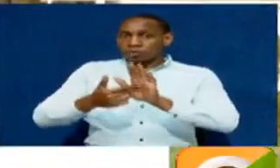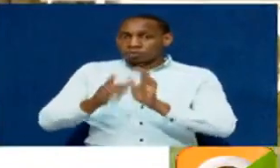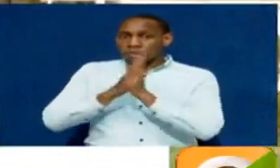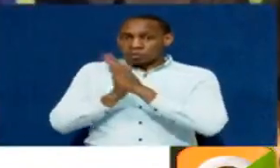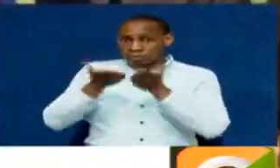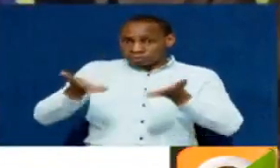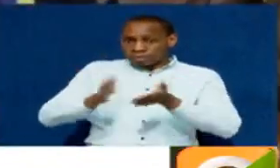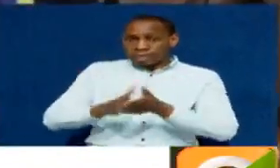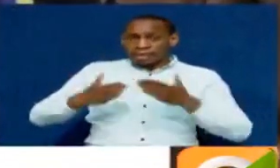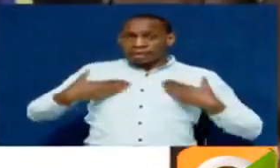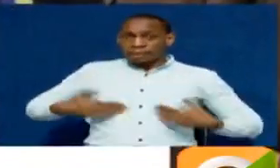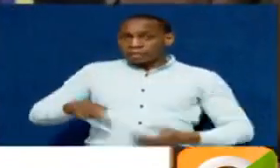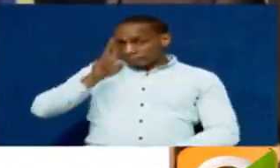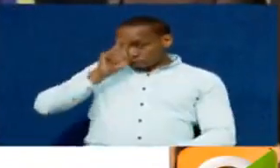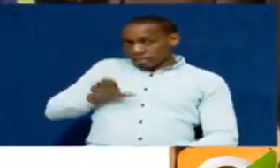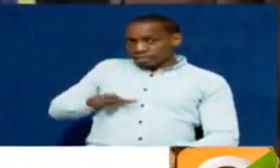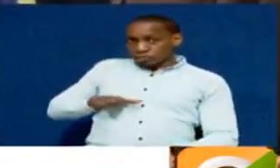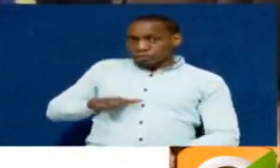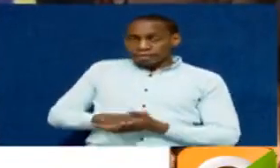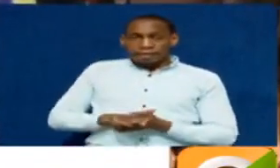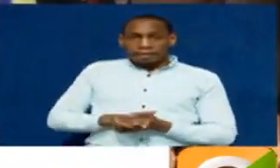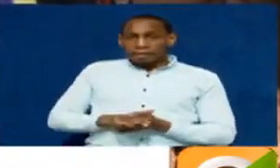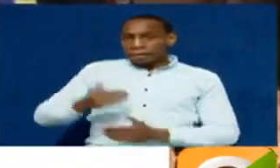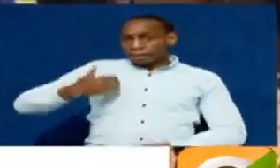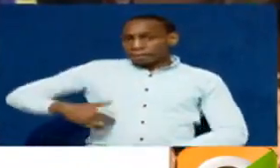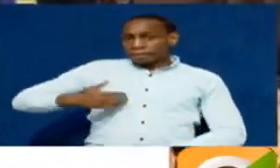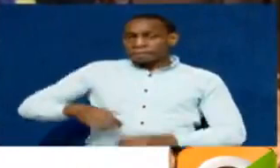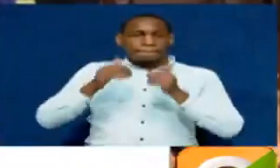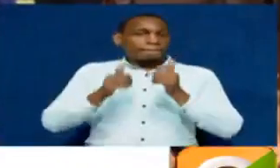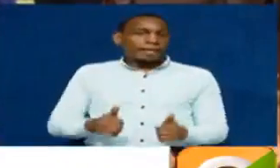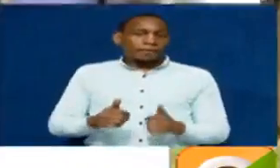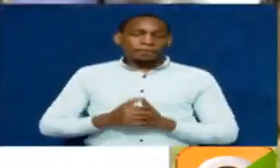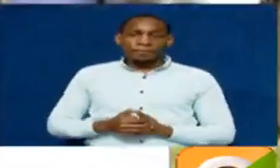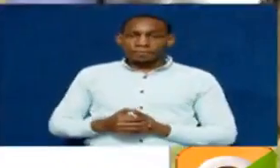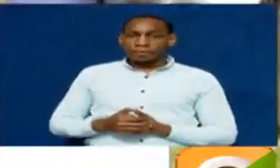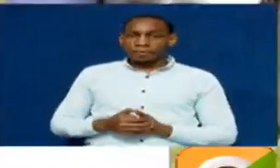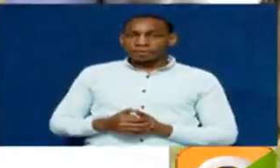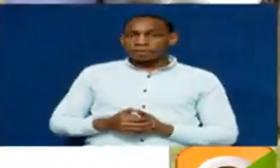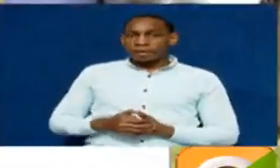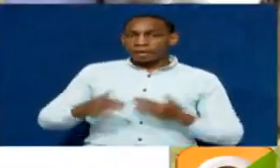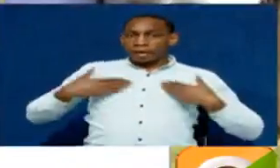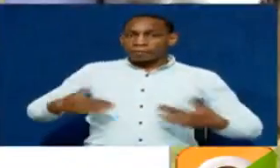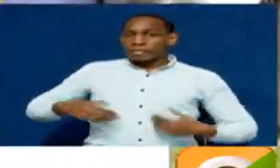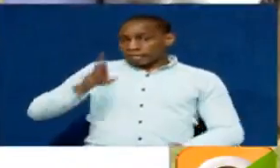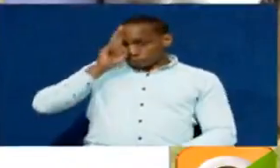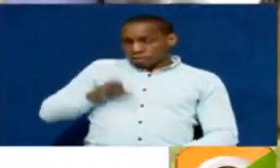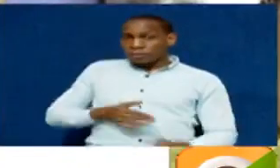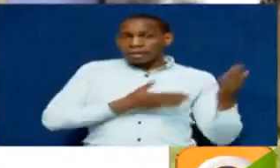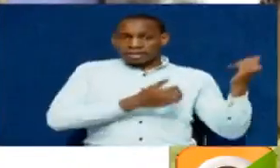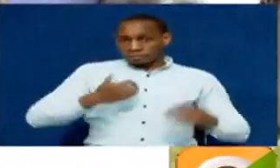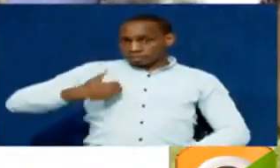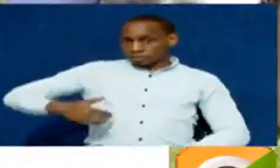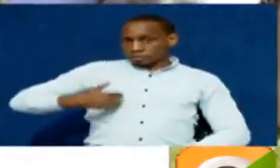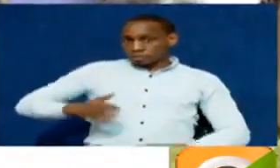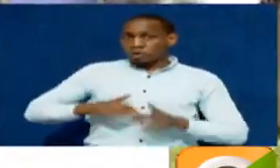hii hewani, mwili wa Caroline Kangogo ulikuwa haujafanyiwa upasuaji. Mwili wa mwenda zake Caroline Kangogo ulifaa kufanyiwa uchunguzi